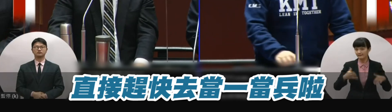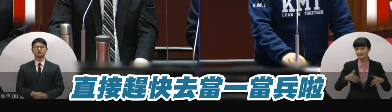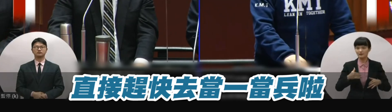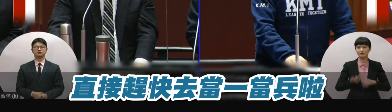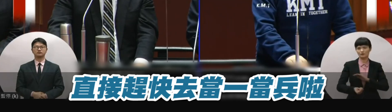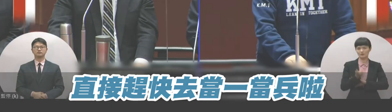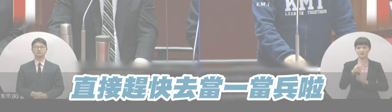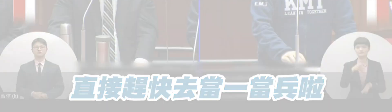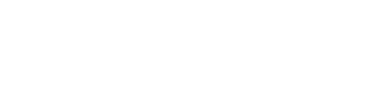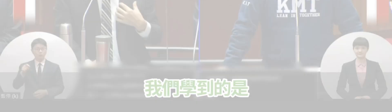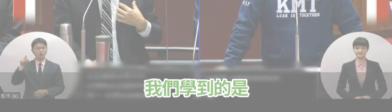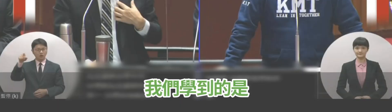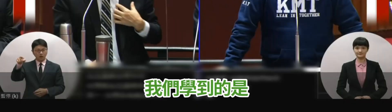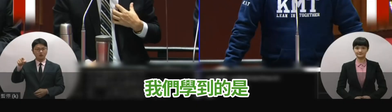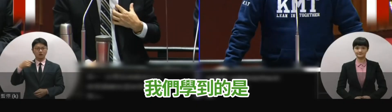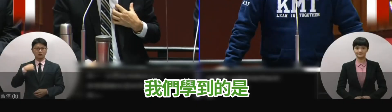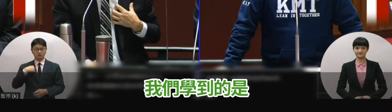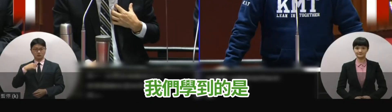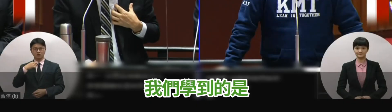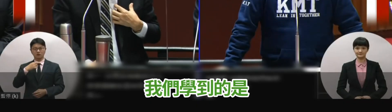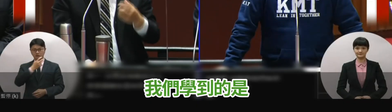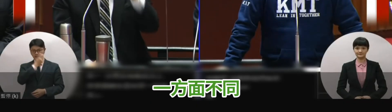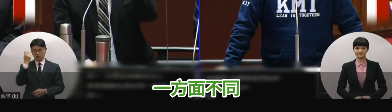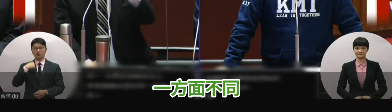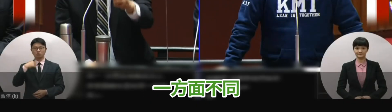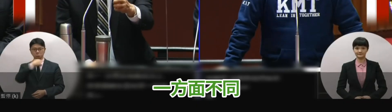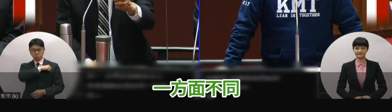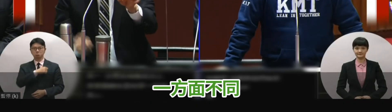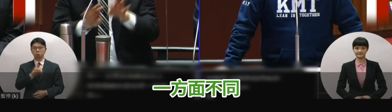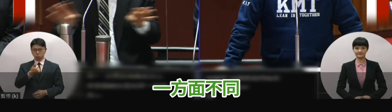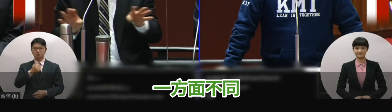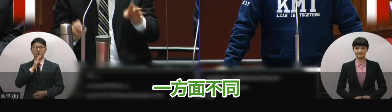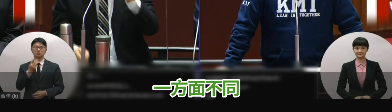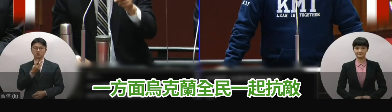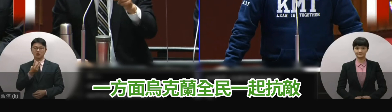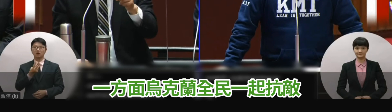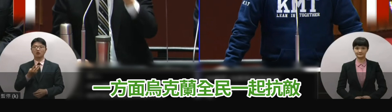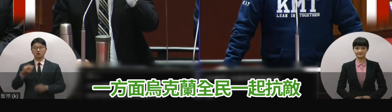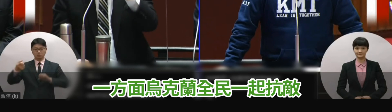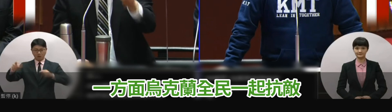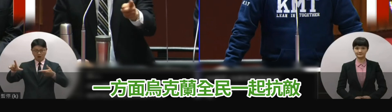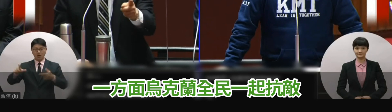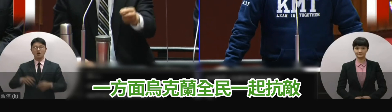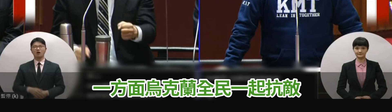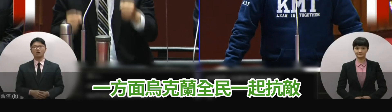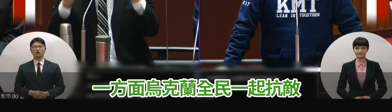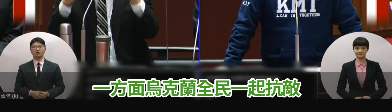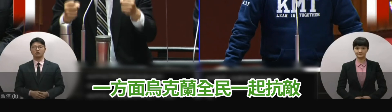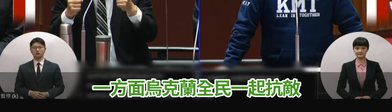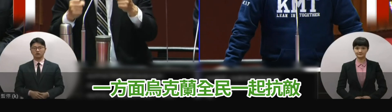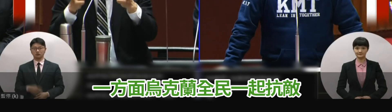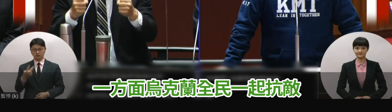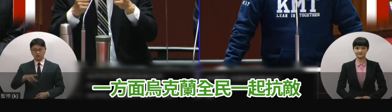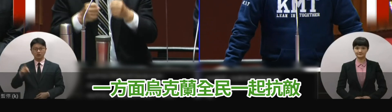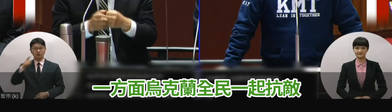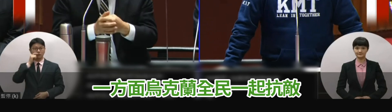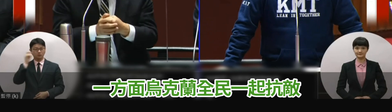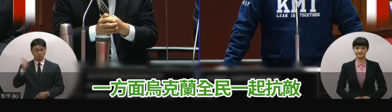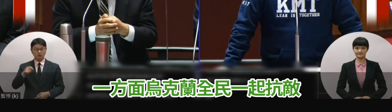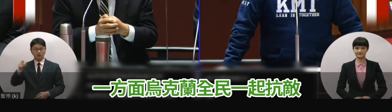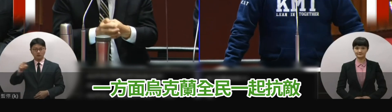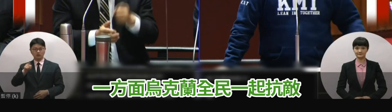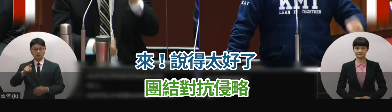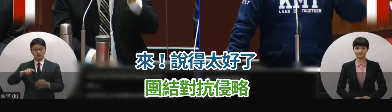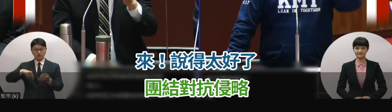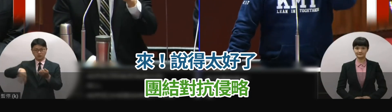当一当兵呐，啊。 我们学到的是，一方面不同，一方面乌克兰全民一起抗